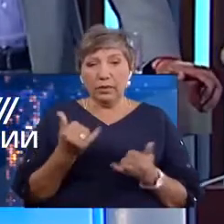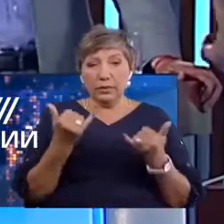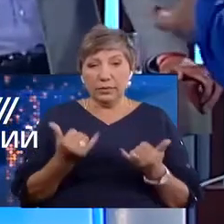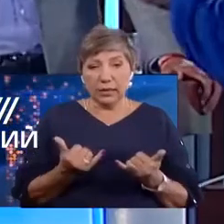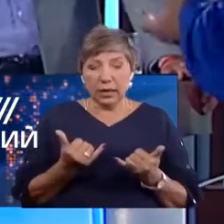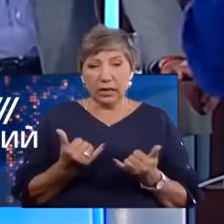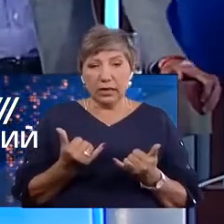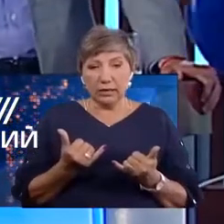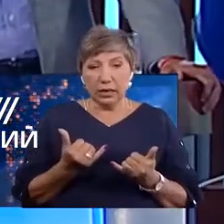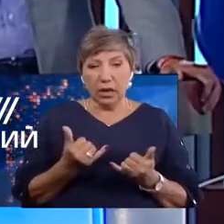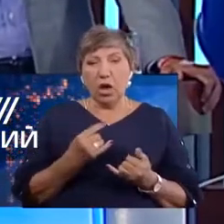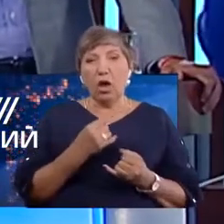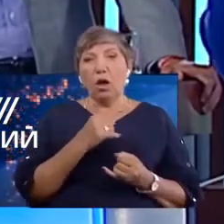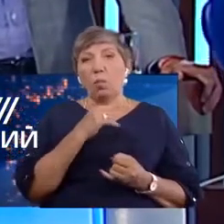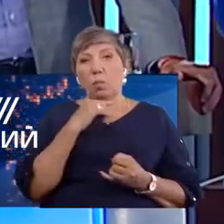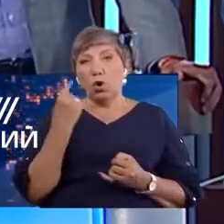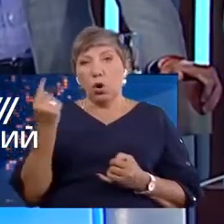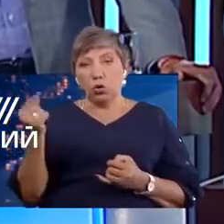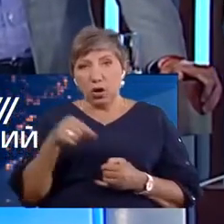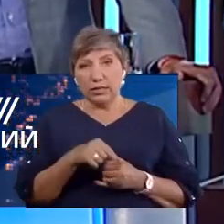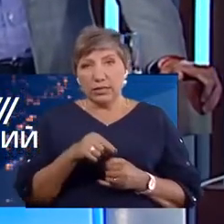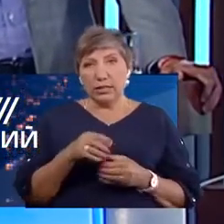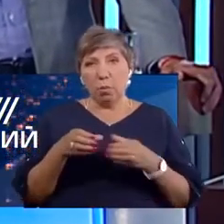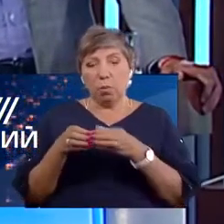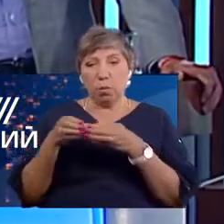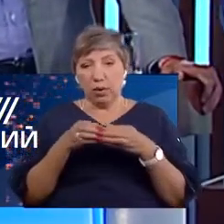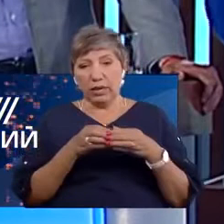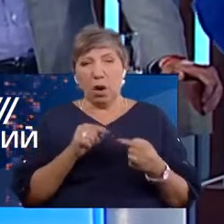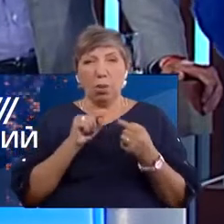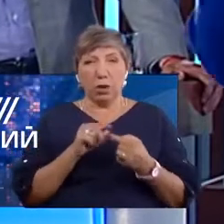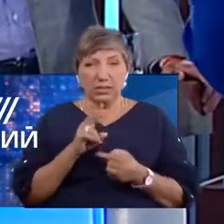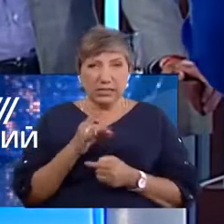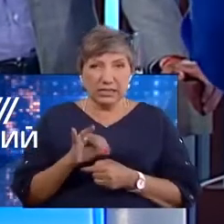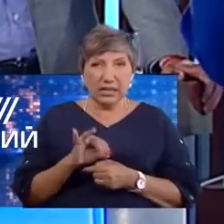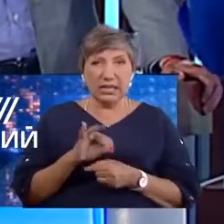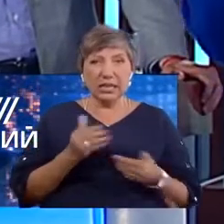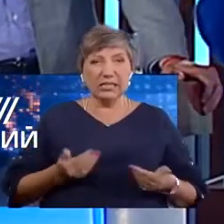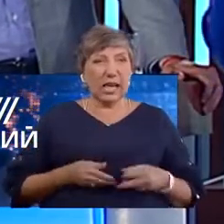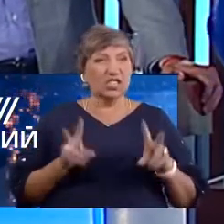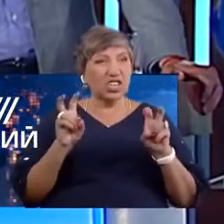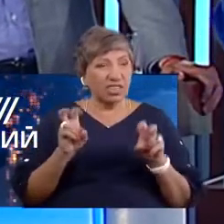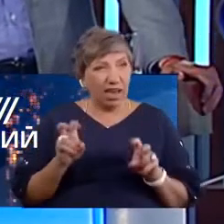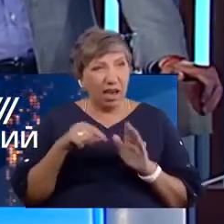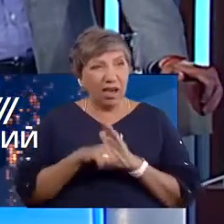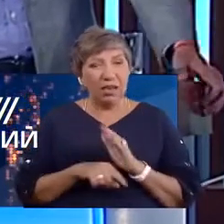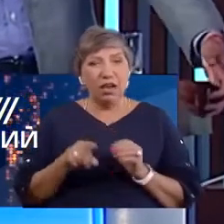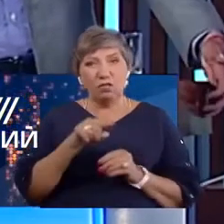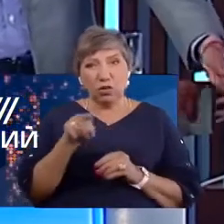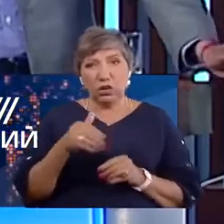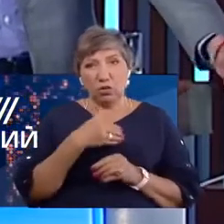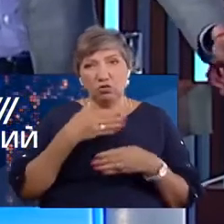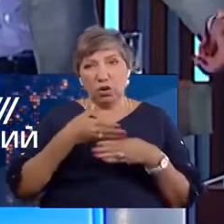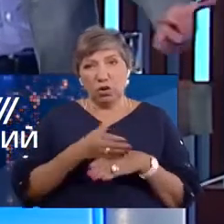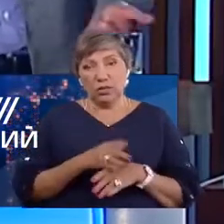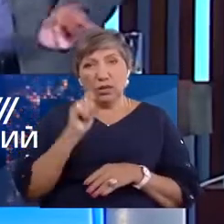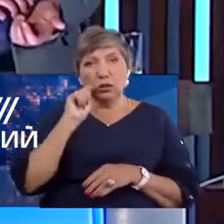Але зараз Росія і проросійські блоки, там опозиційні, за життя, вони хочуть